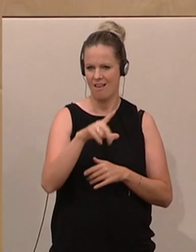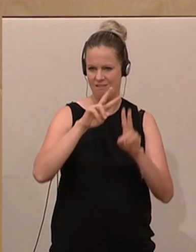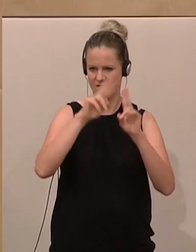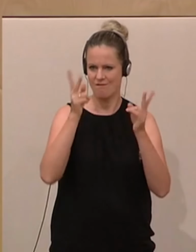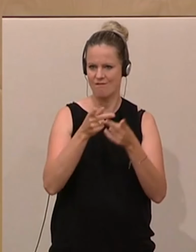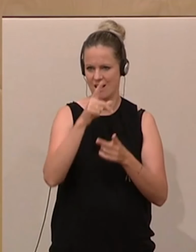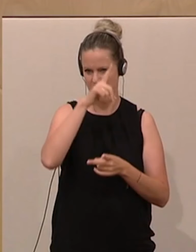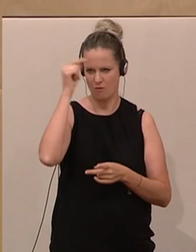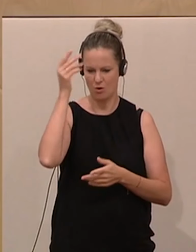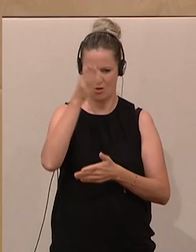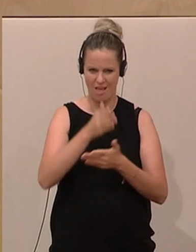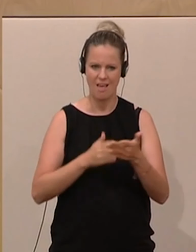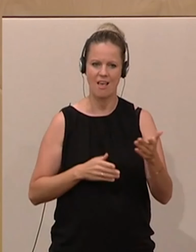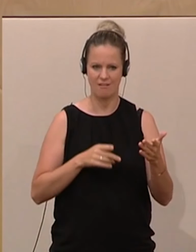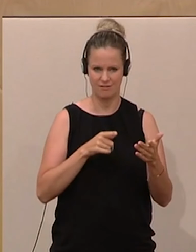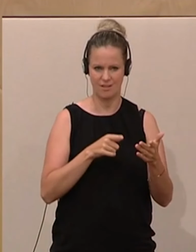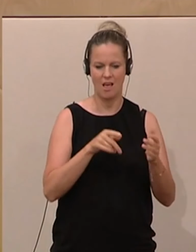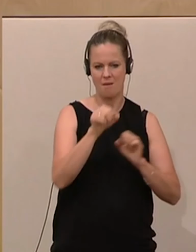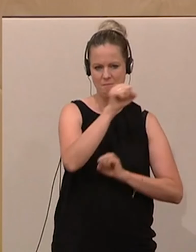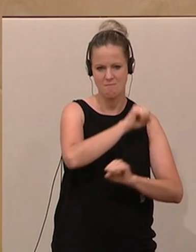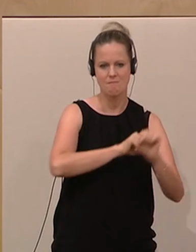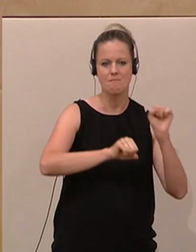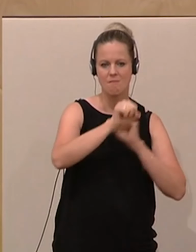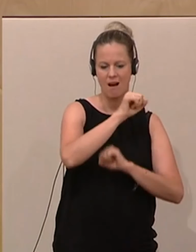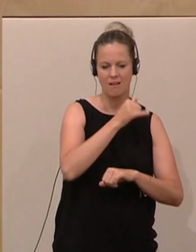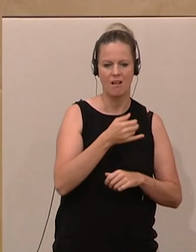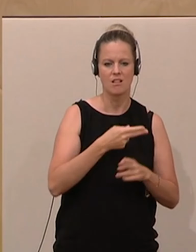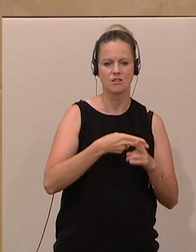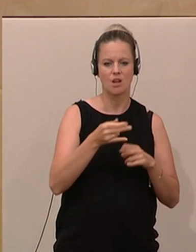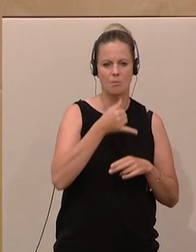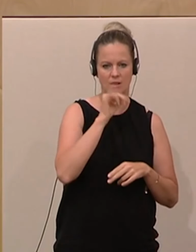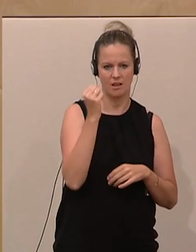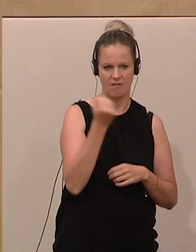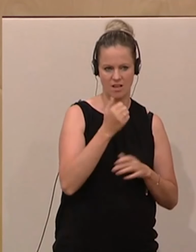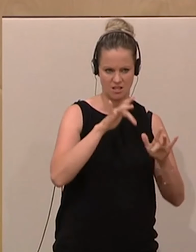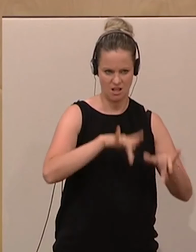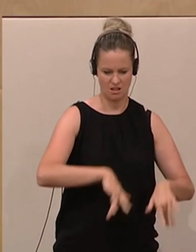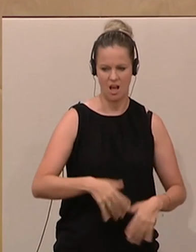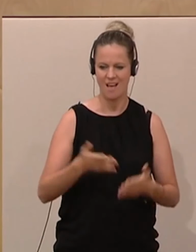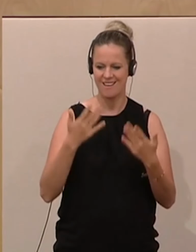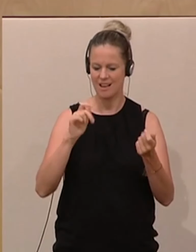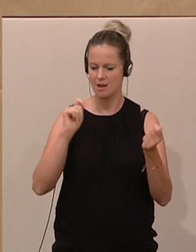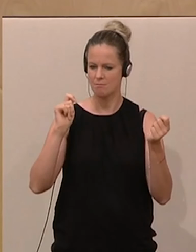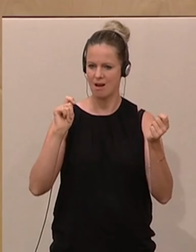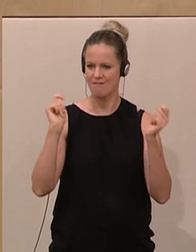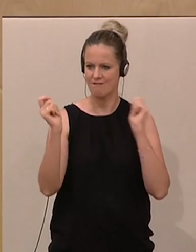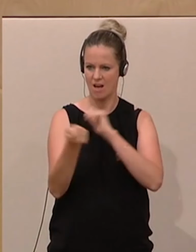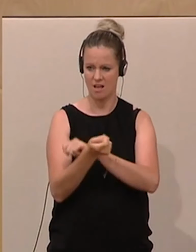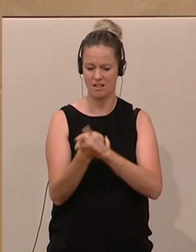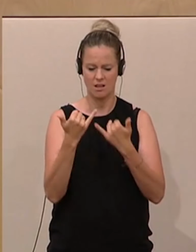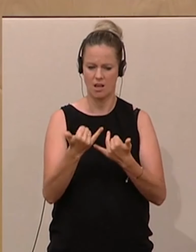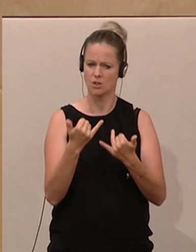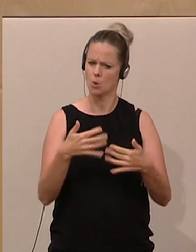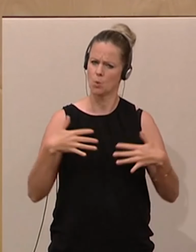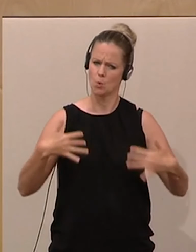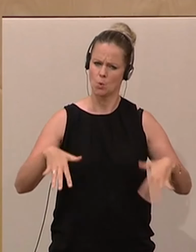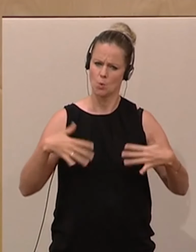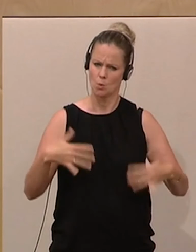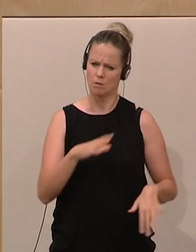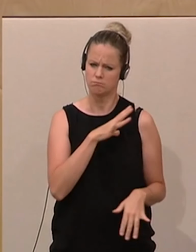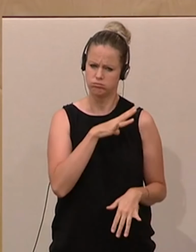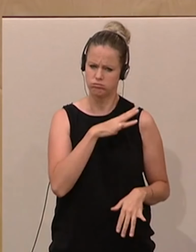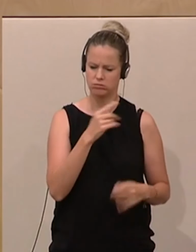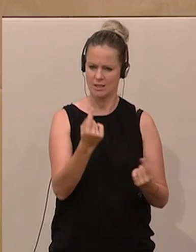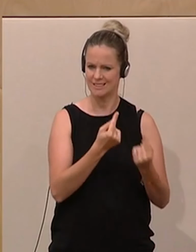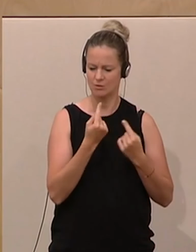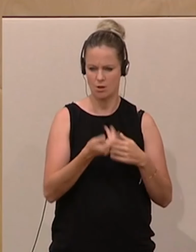vom mangel an sauberem trinkwasser betroffen ist der klimawandel wird die ohnehin schon fatale situation noch massiv